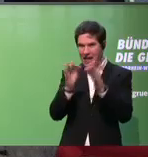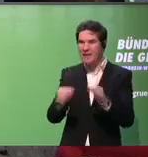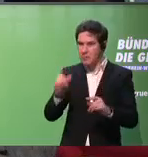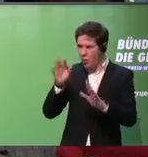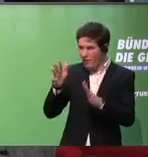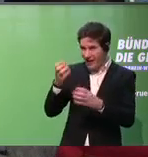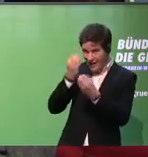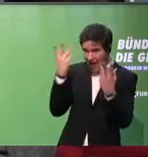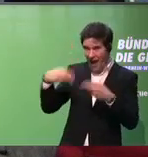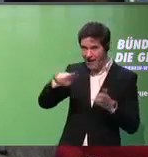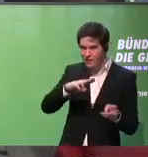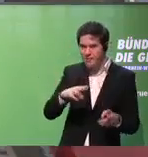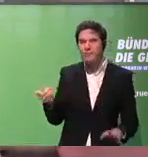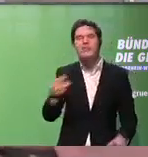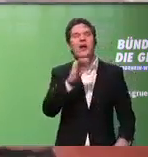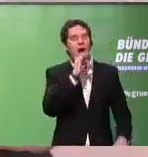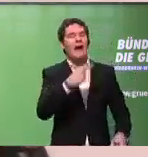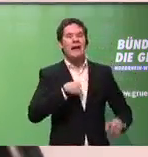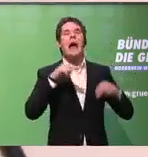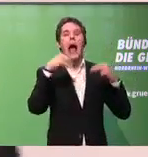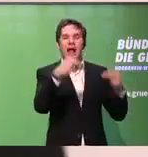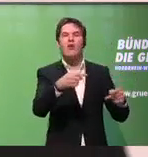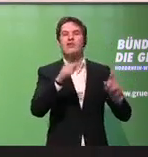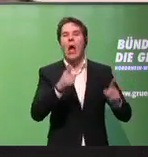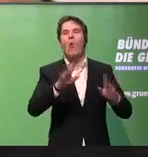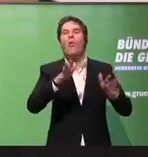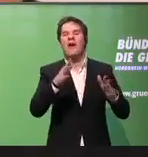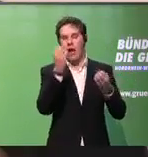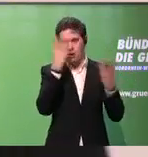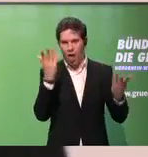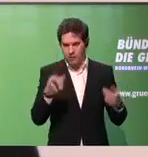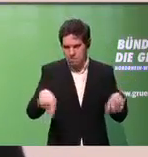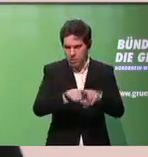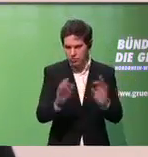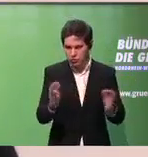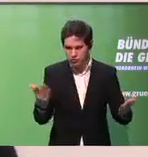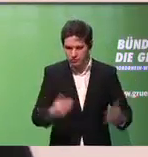ungefähr klare Antwort öffentlich geben.